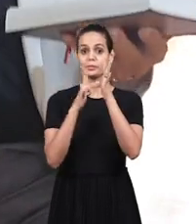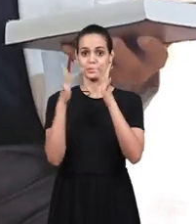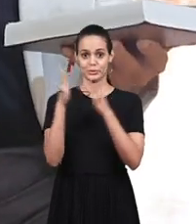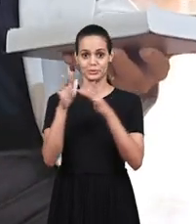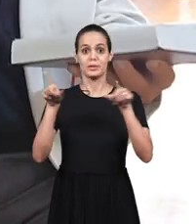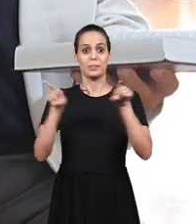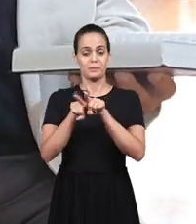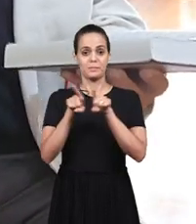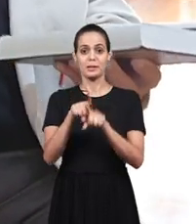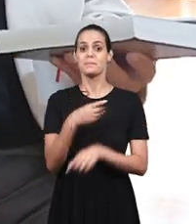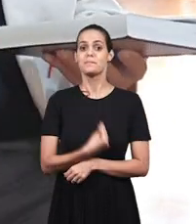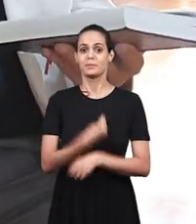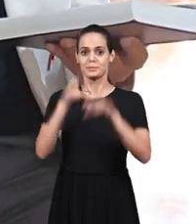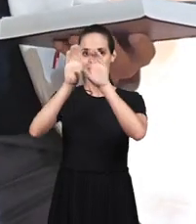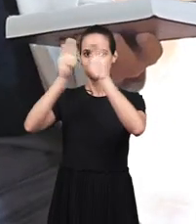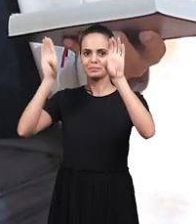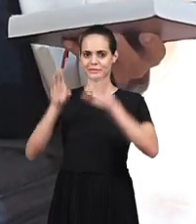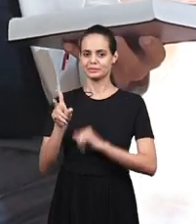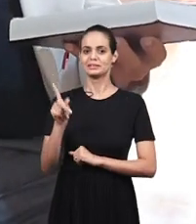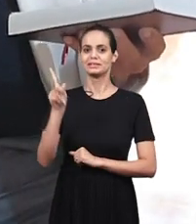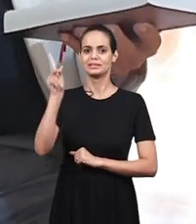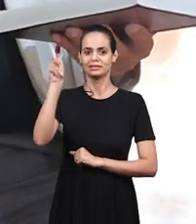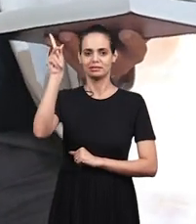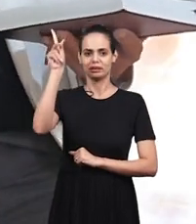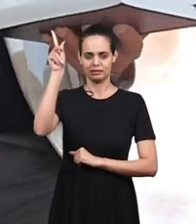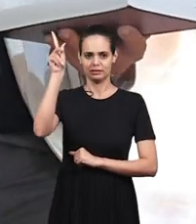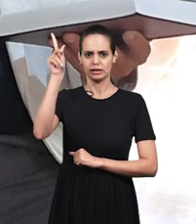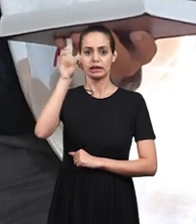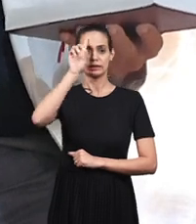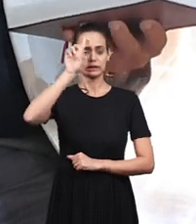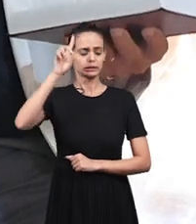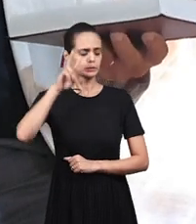страдал от всех нападок на него.